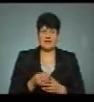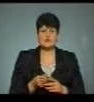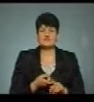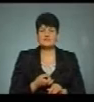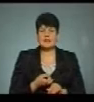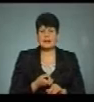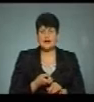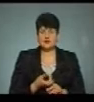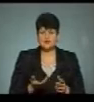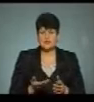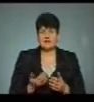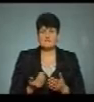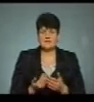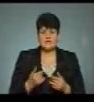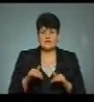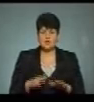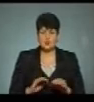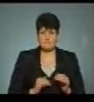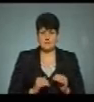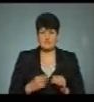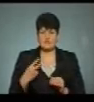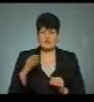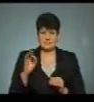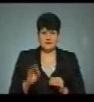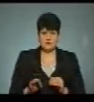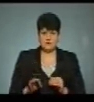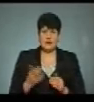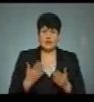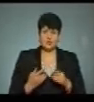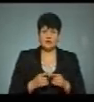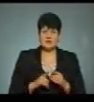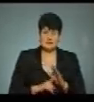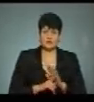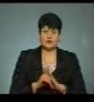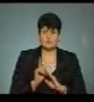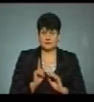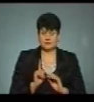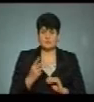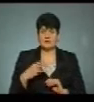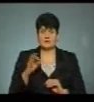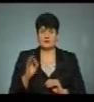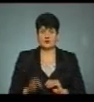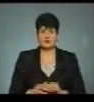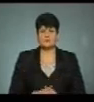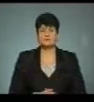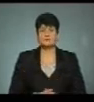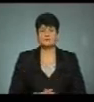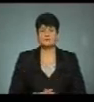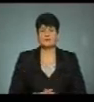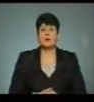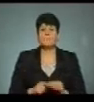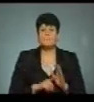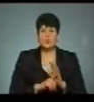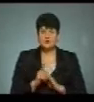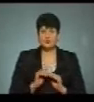від діючого бізнесу – це 20%, а якщо це стартап, то там 30%. Тобто